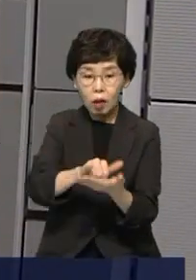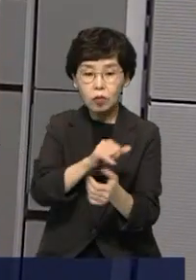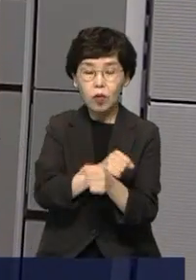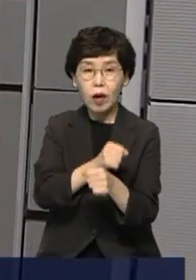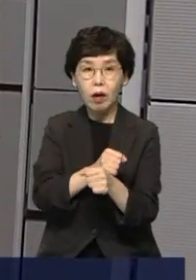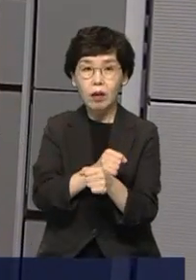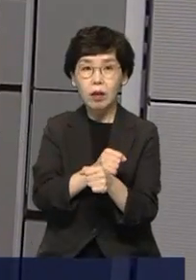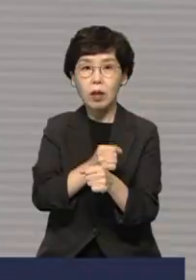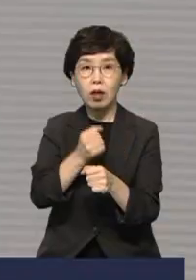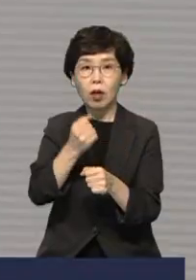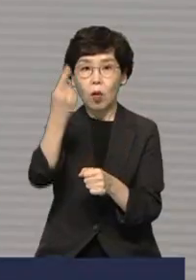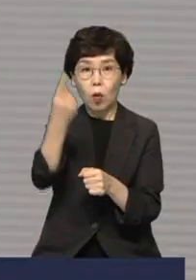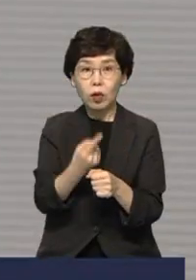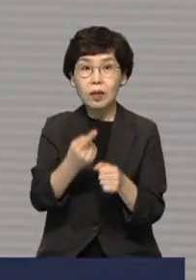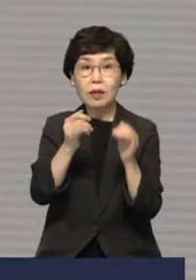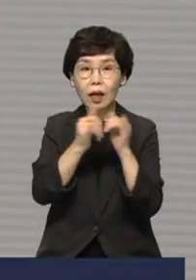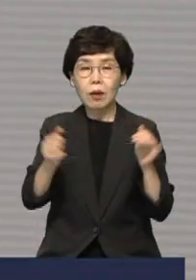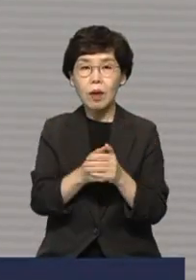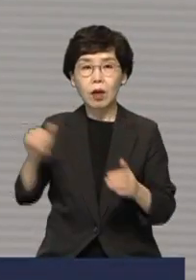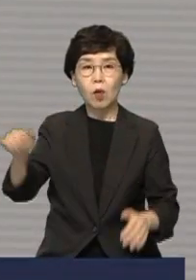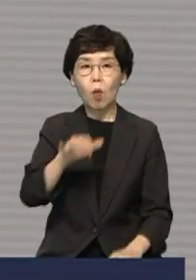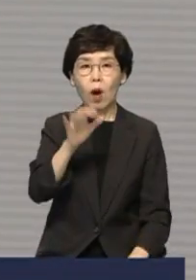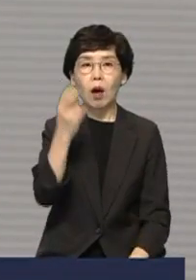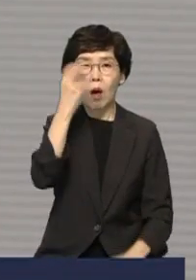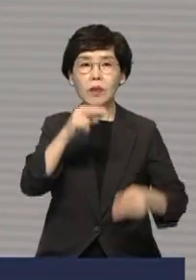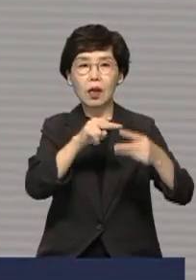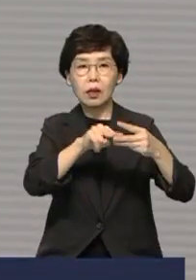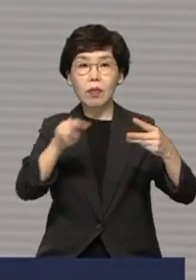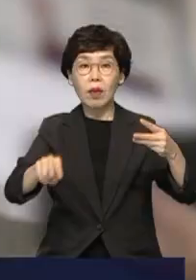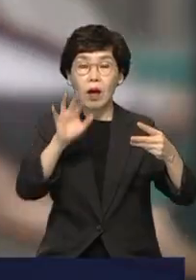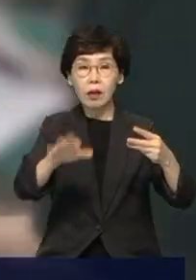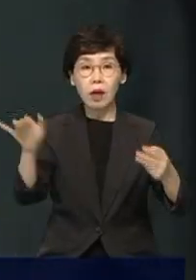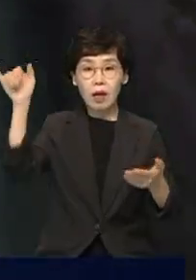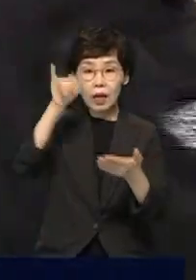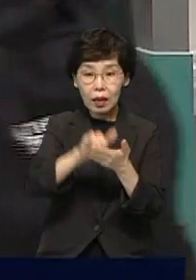체류 입국자에 대해 공항검사센터에서 입국